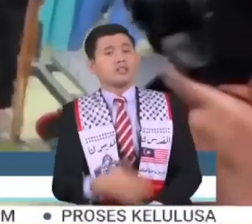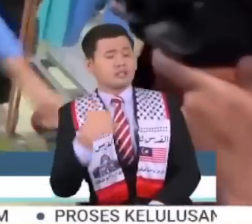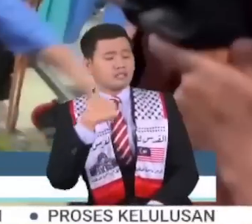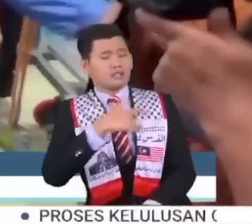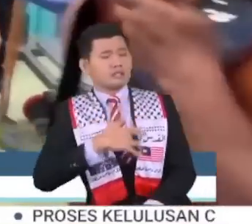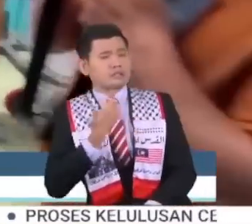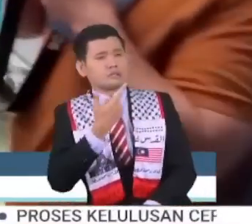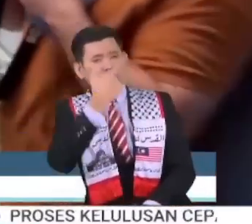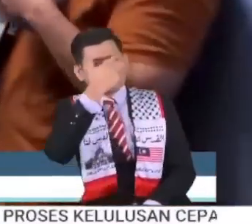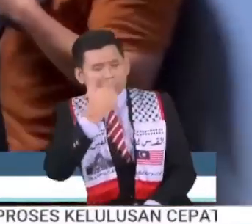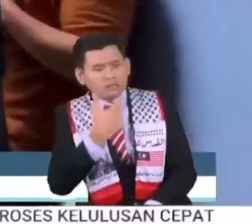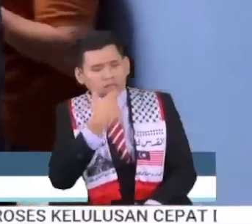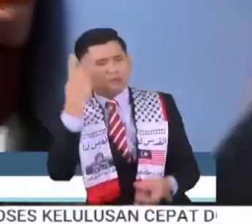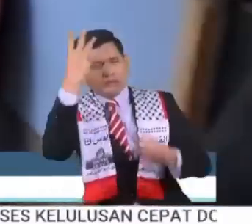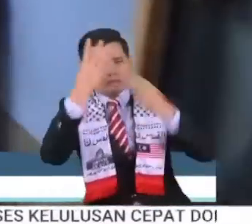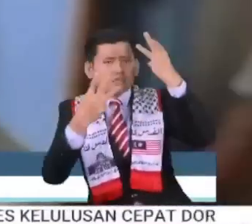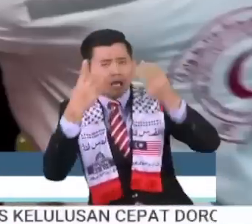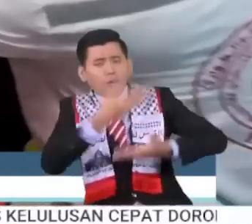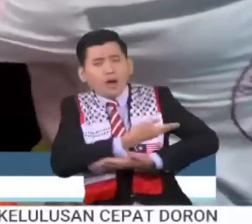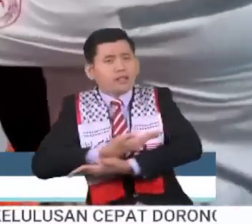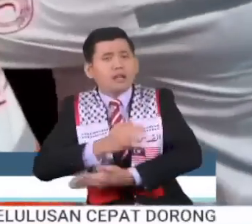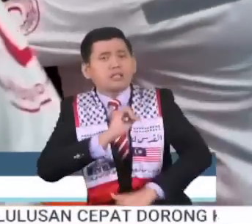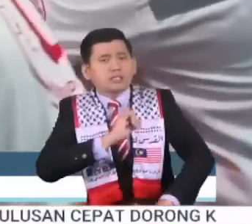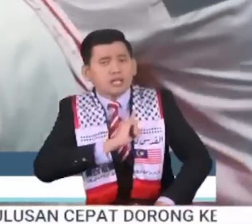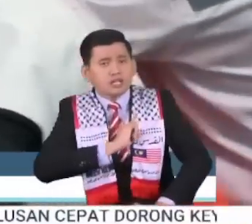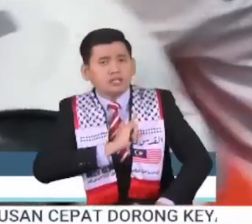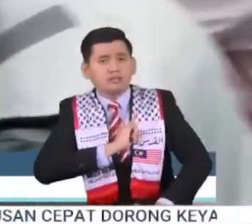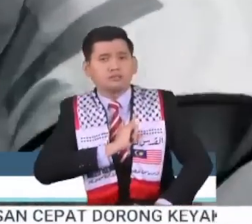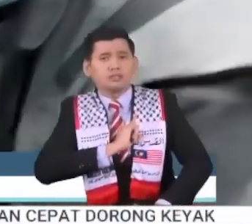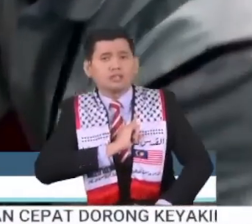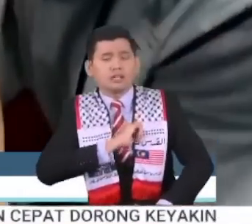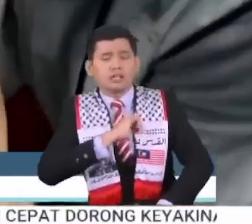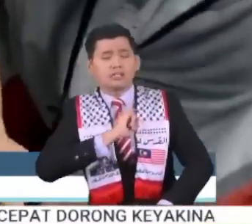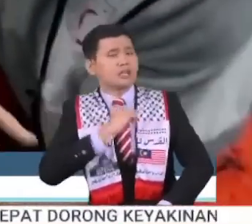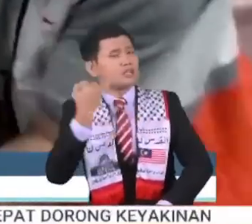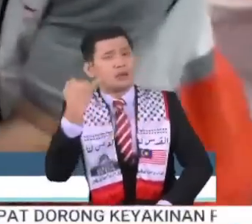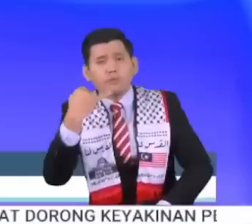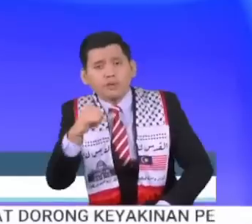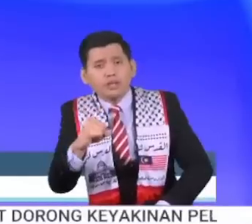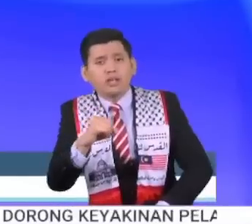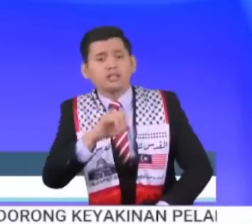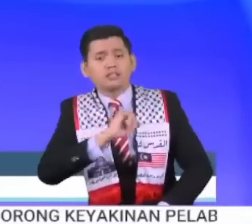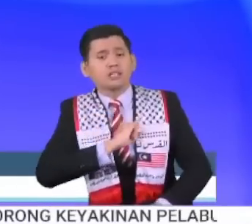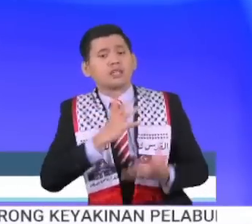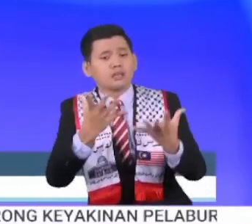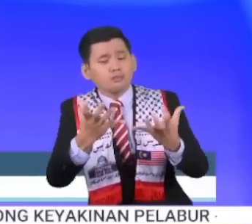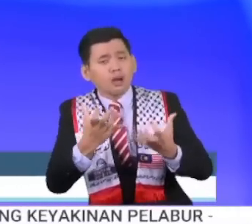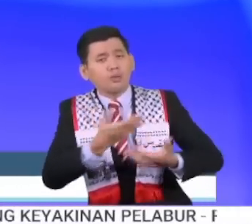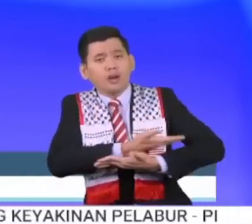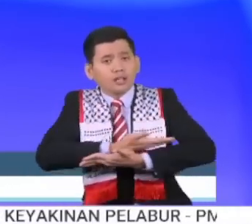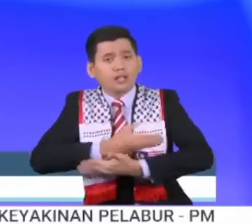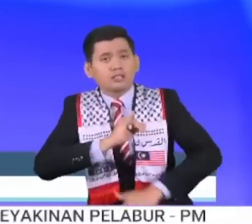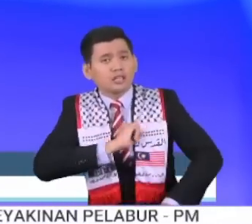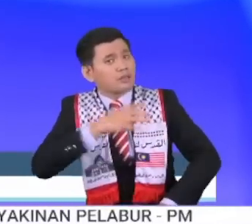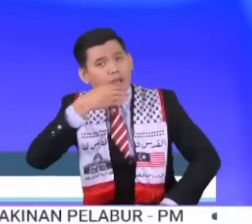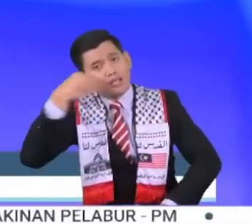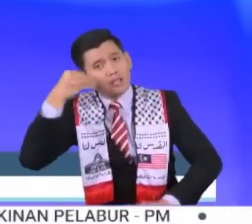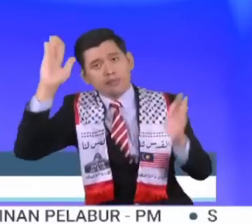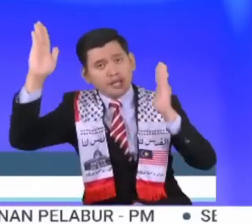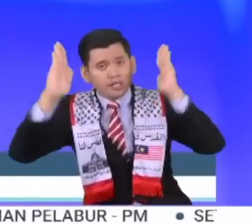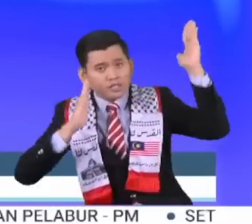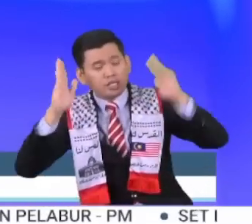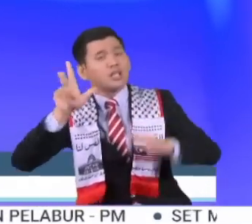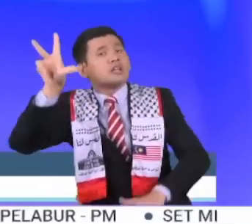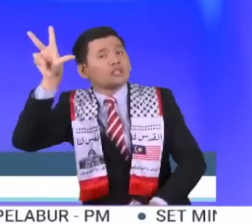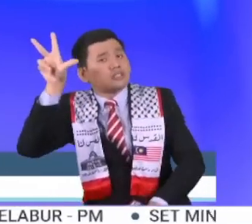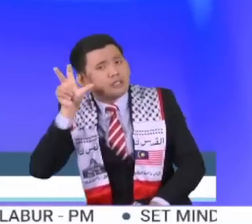merasa teramat amat risau. Saya dengan suami saya tak boleh tahan dah. Kata kan. Ya. Bila dengar